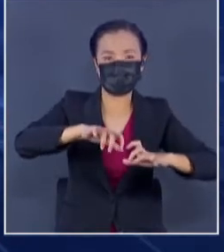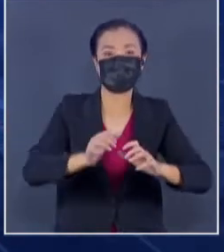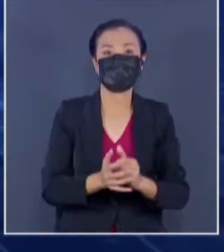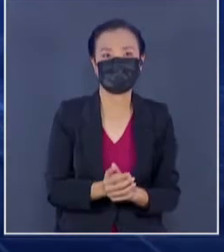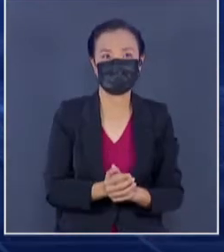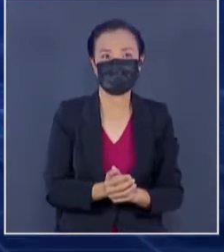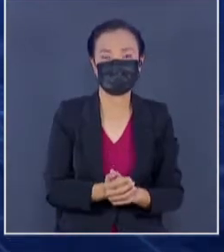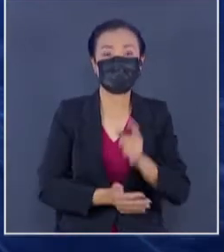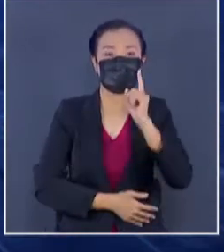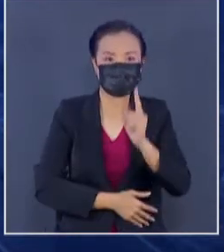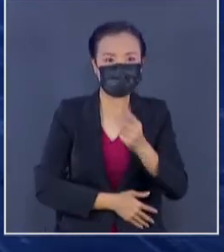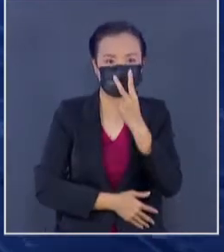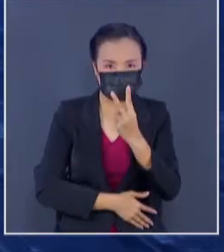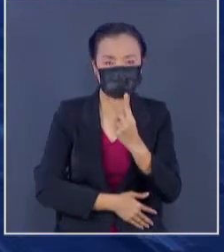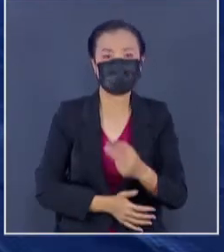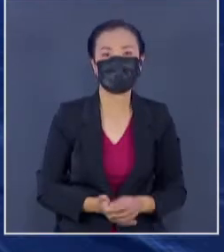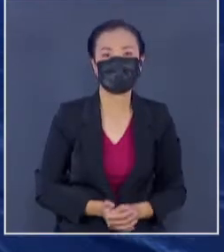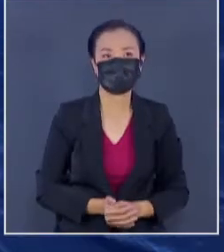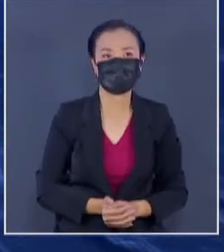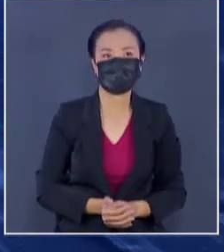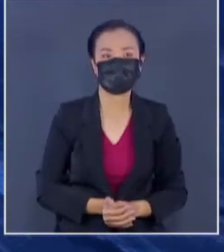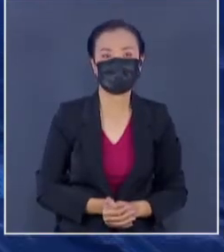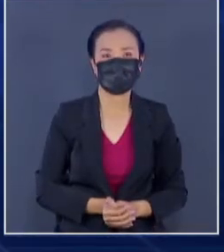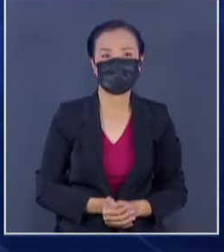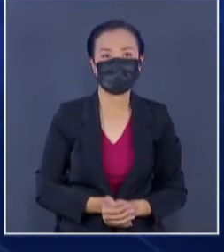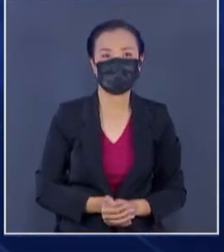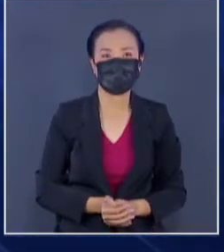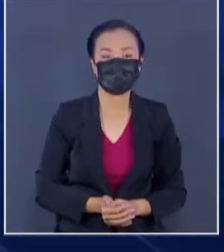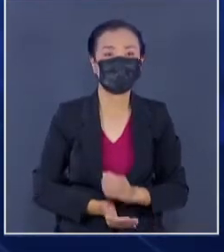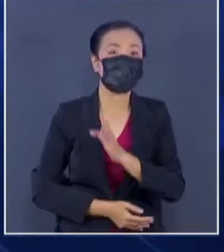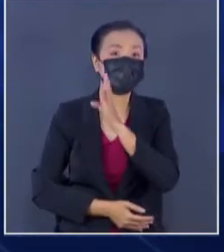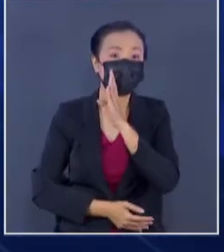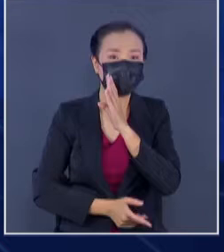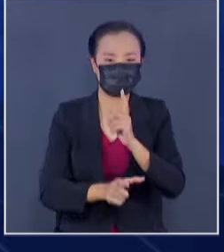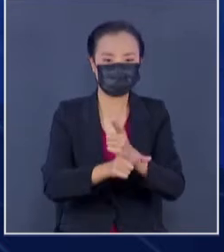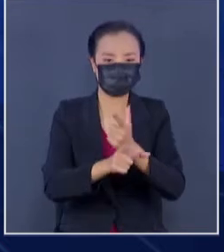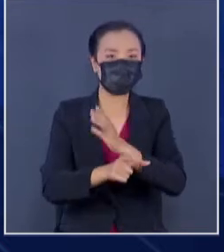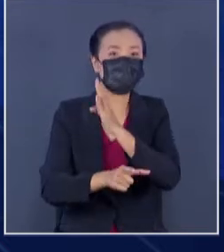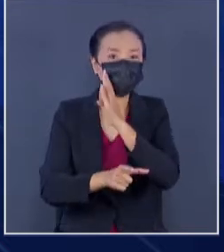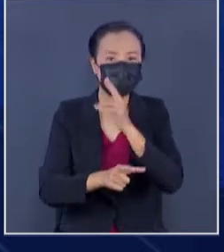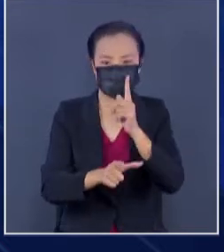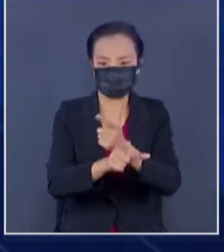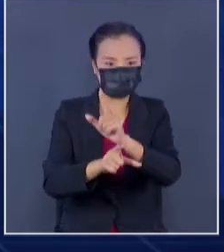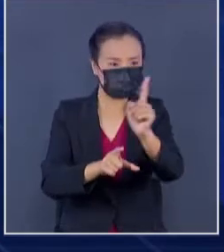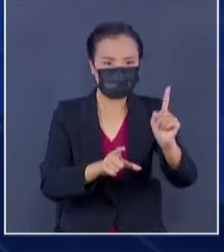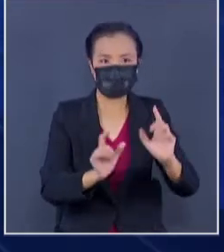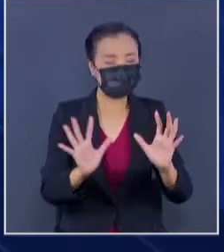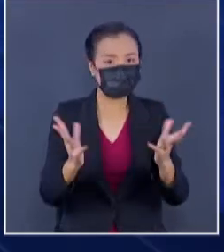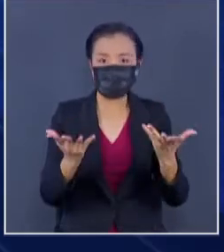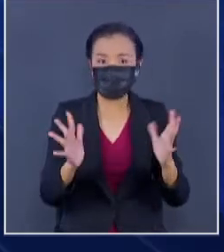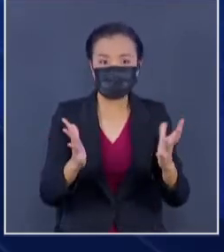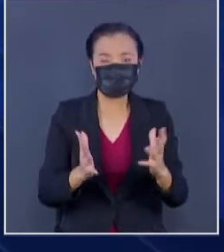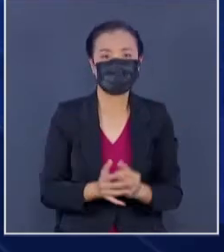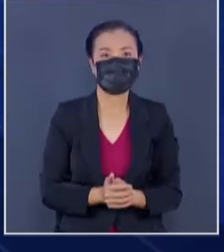ทีนี้ความจริงก็ปรากฏครับเพราะว่ากลายเป็นถนนทิพย์เหล็กทิพย์มองหาเหล็กไม่เจอฮะ